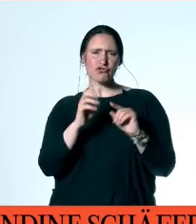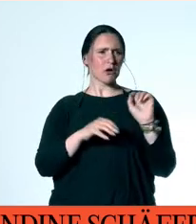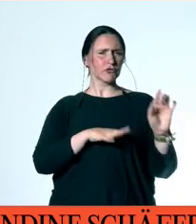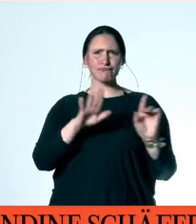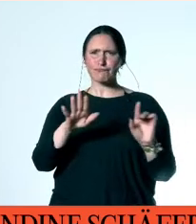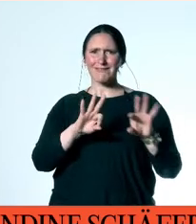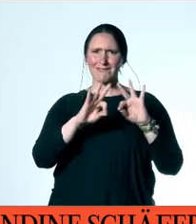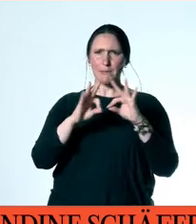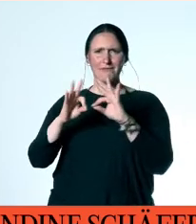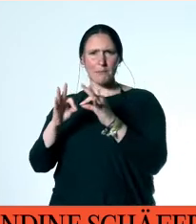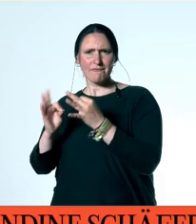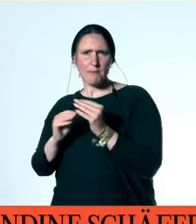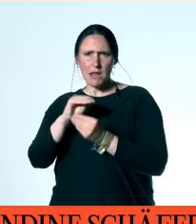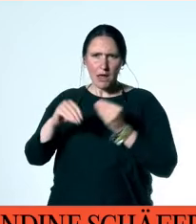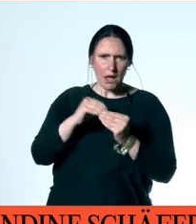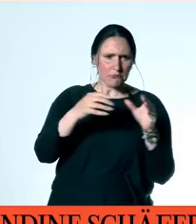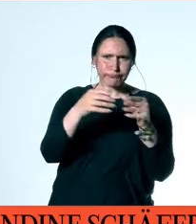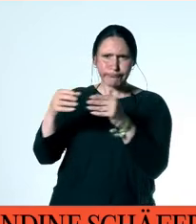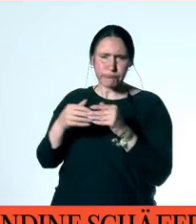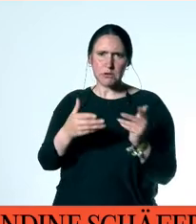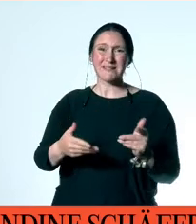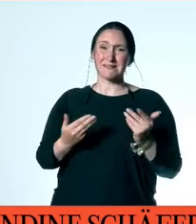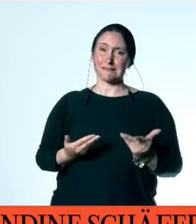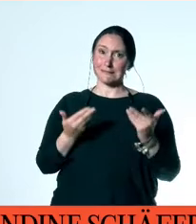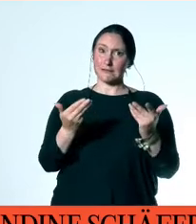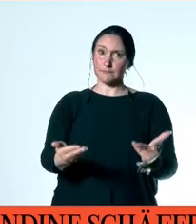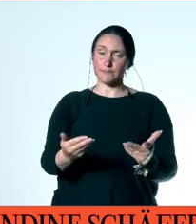Ein Teil der Kultur, unserer Kultur, ist verboten worden.